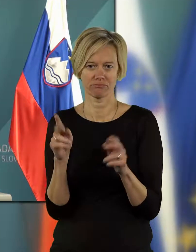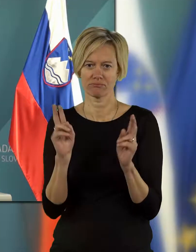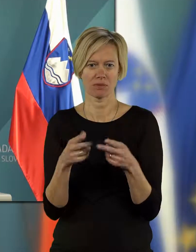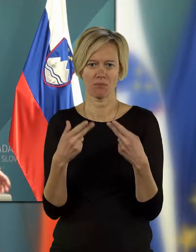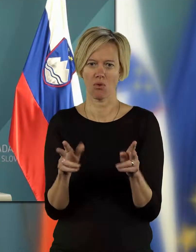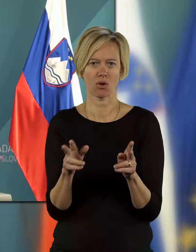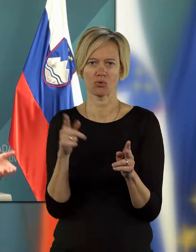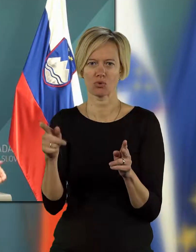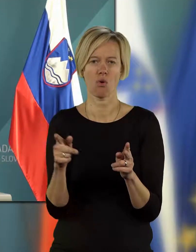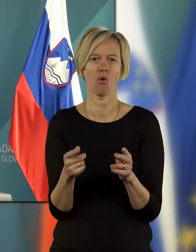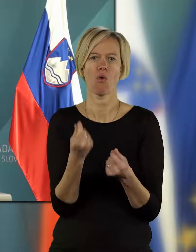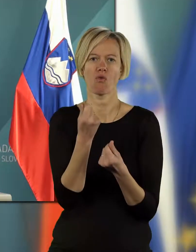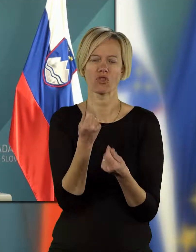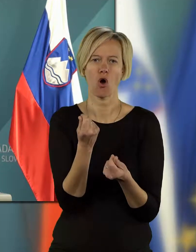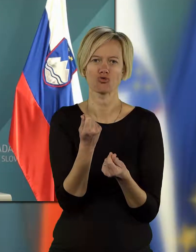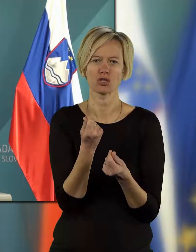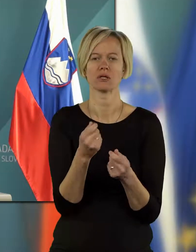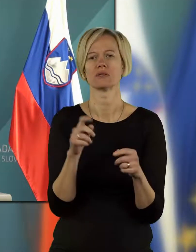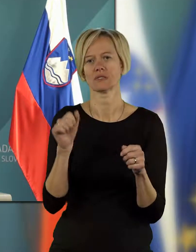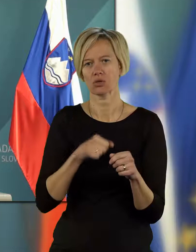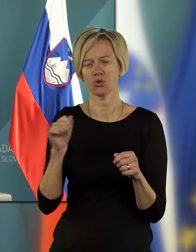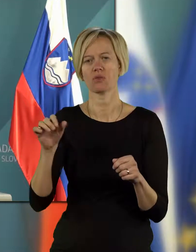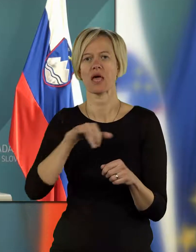mogel unovčiti in je zato najemal kredite.